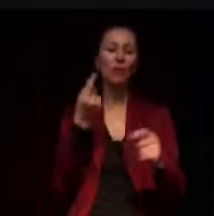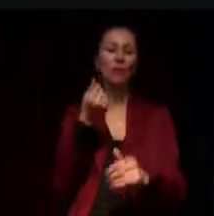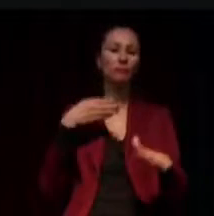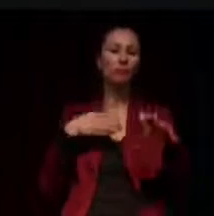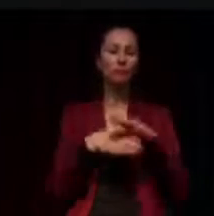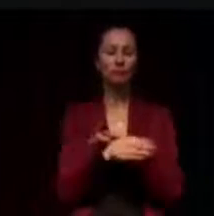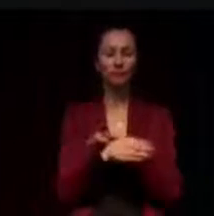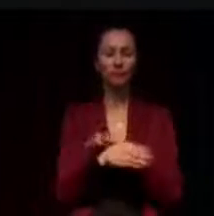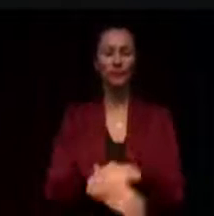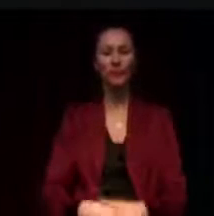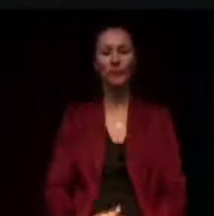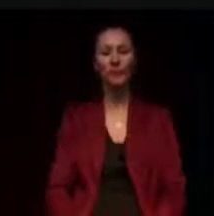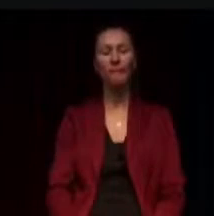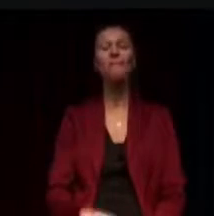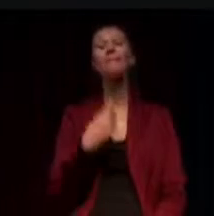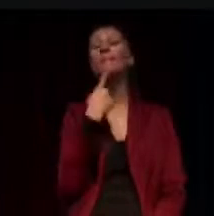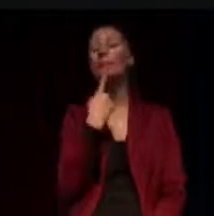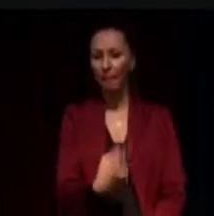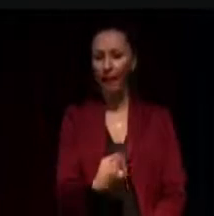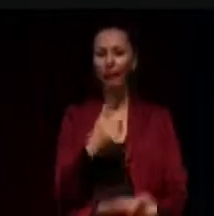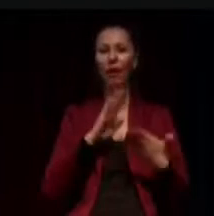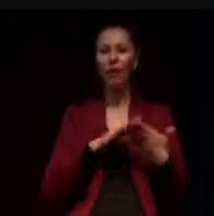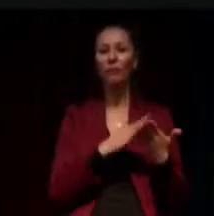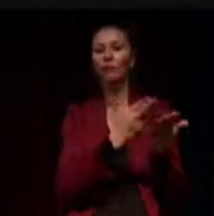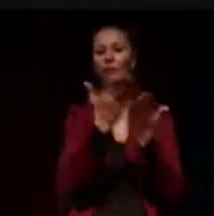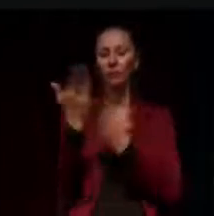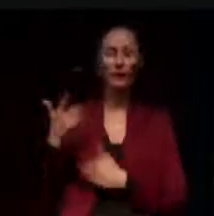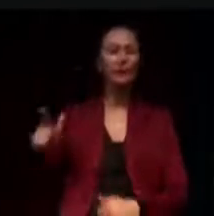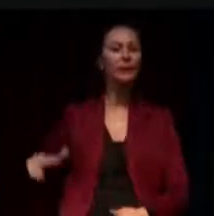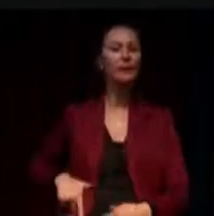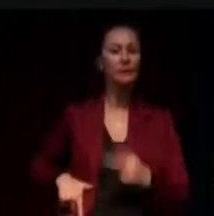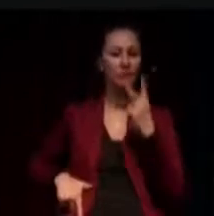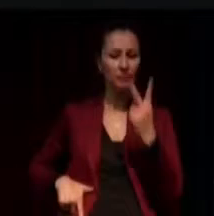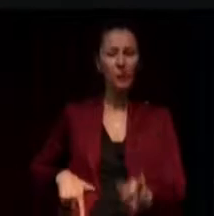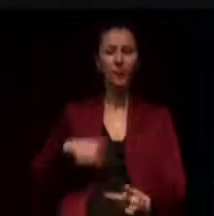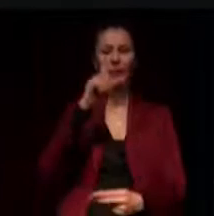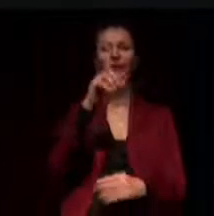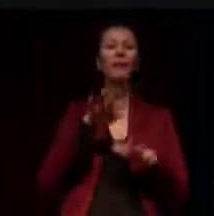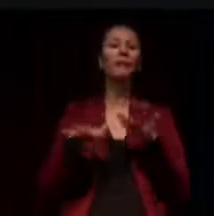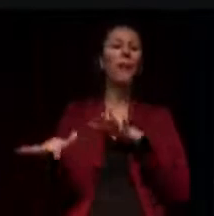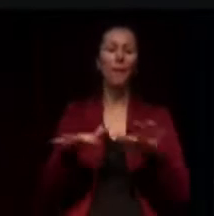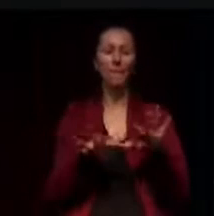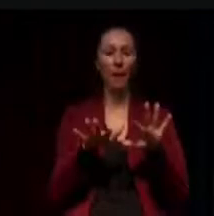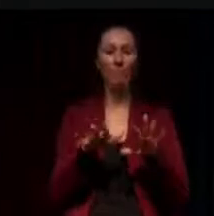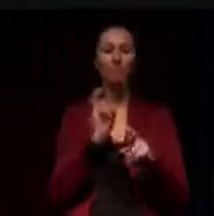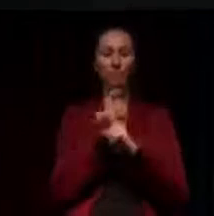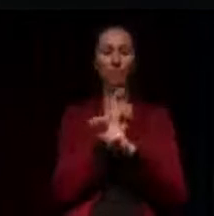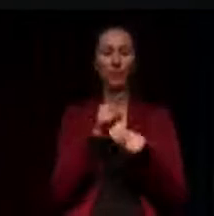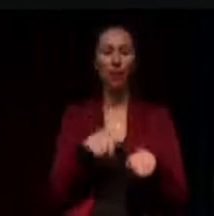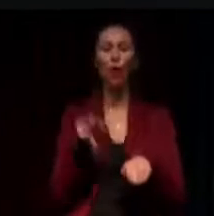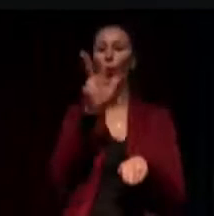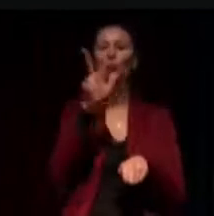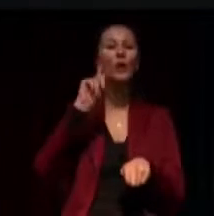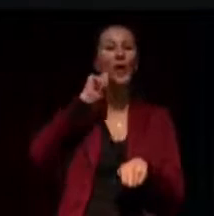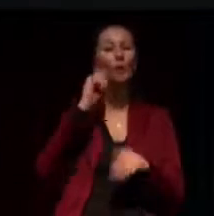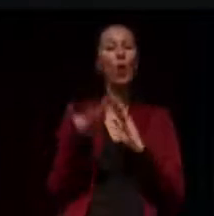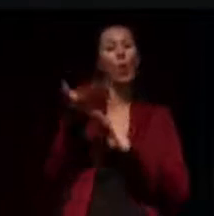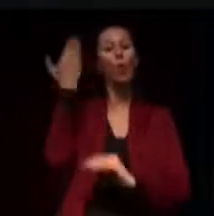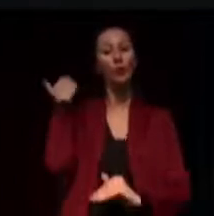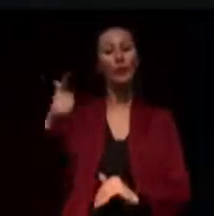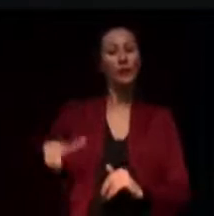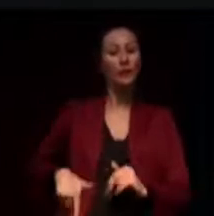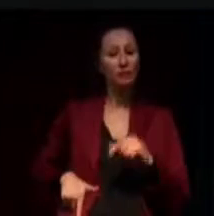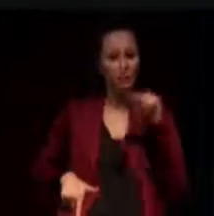oldu. Demek ki arkadaşlar İzmir bir deprem kuşağında. 30 Ekim öncesinde de